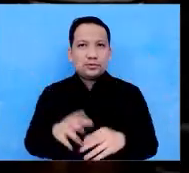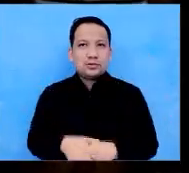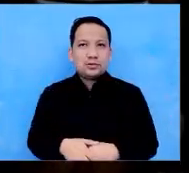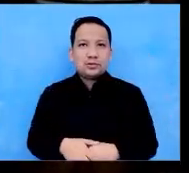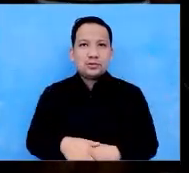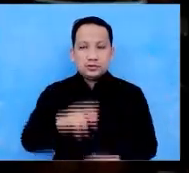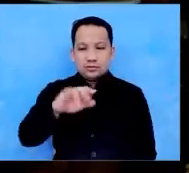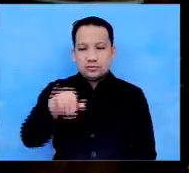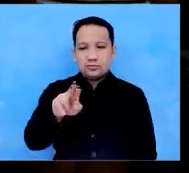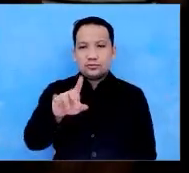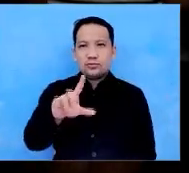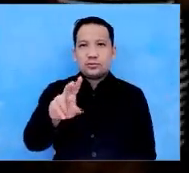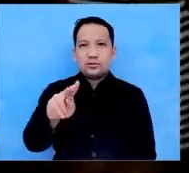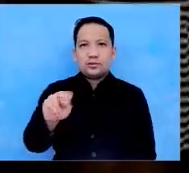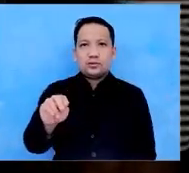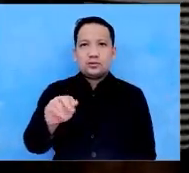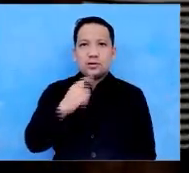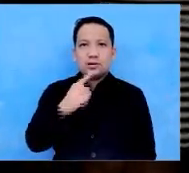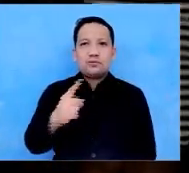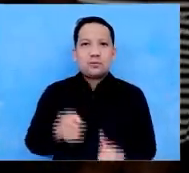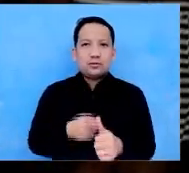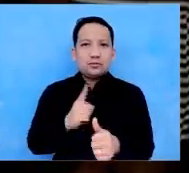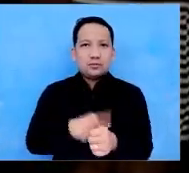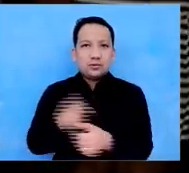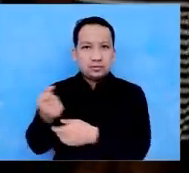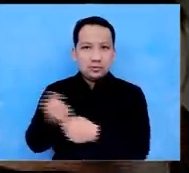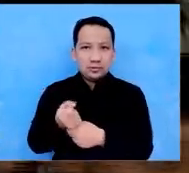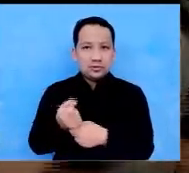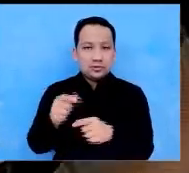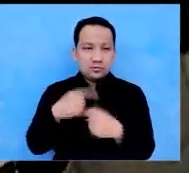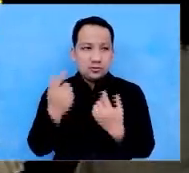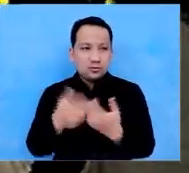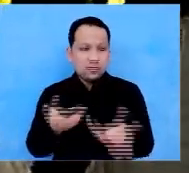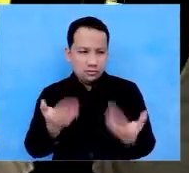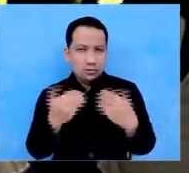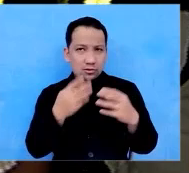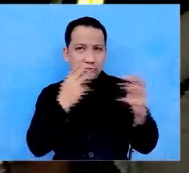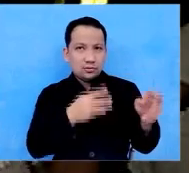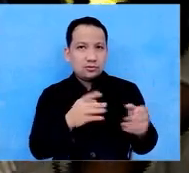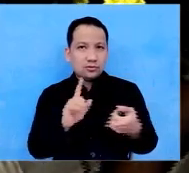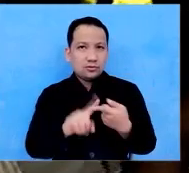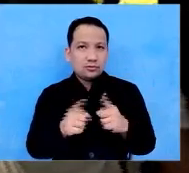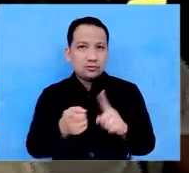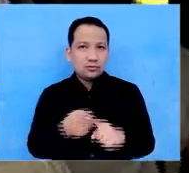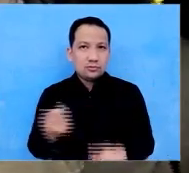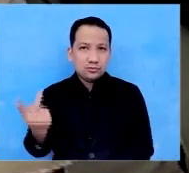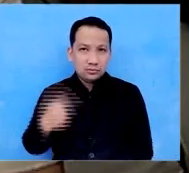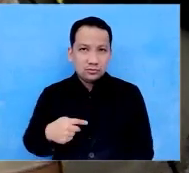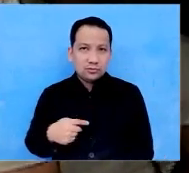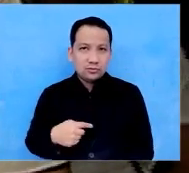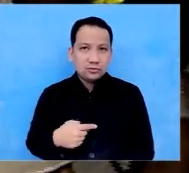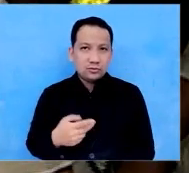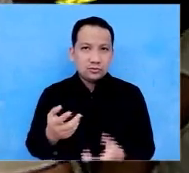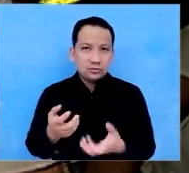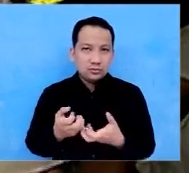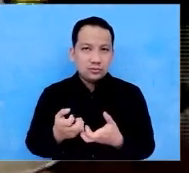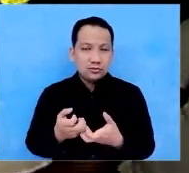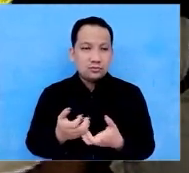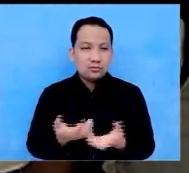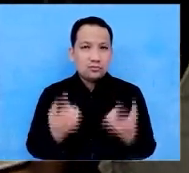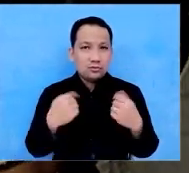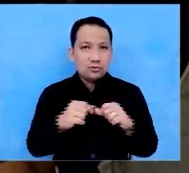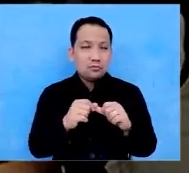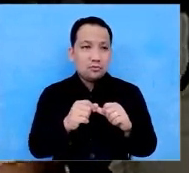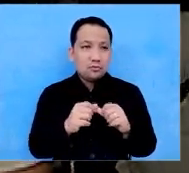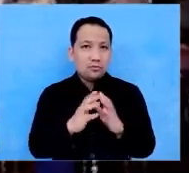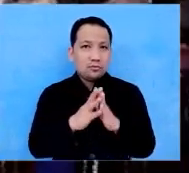Giuliano, na first time sa bansa, hinatak pa ng mga kaibigan na manood. My friends, they told me that there was gonna be